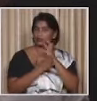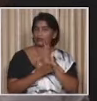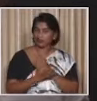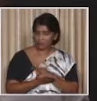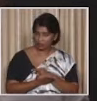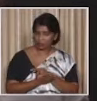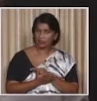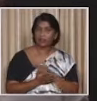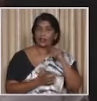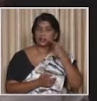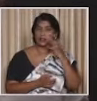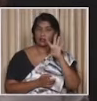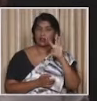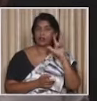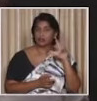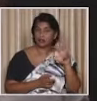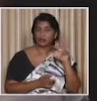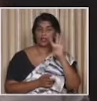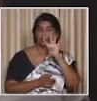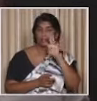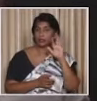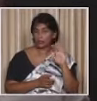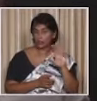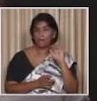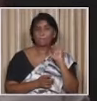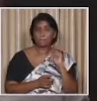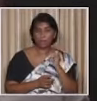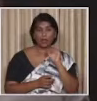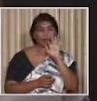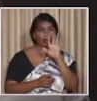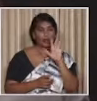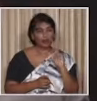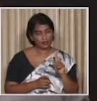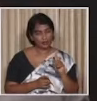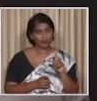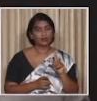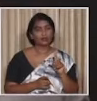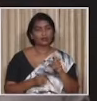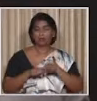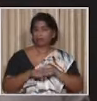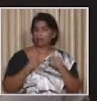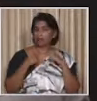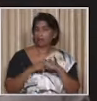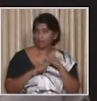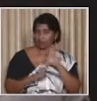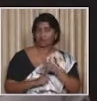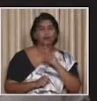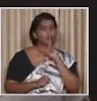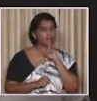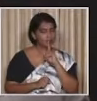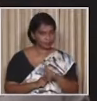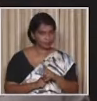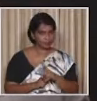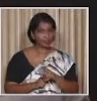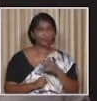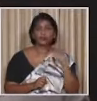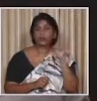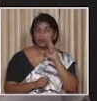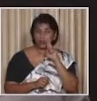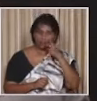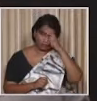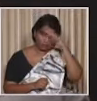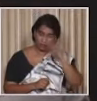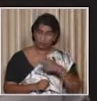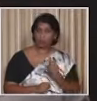ව්‍යවස්ථාවේ 148, 49, 50, 51 උල්ලංඝනය කරා කියලා කියලා තියෙනවා. රනිල් වික්‍රමසිංහ